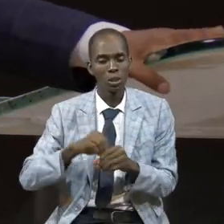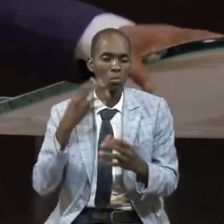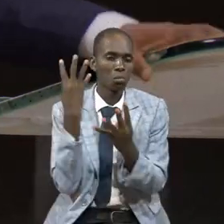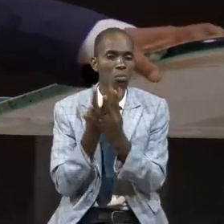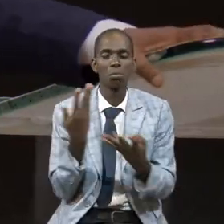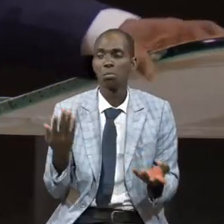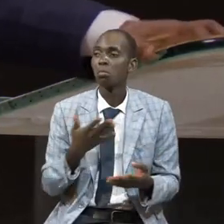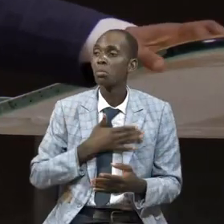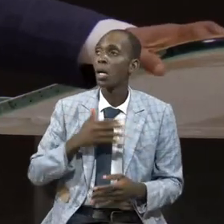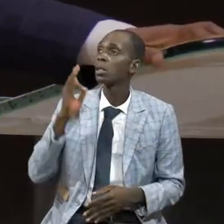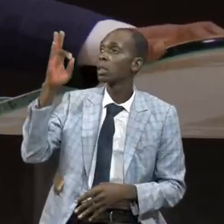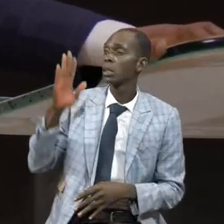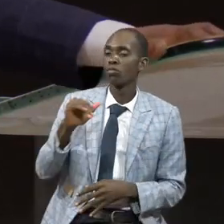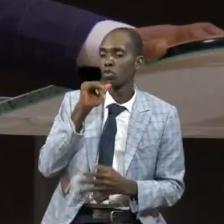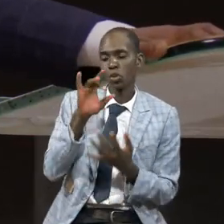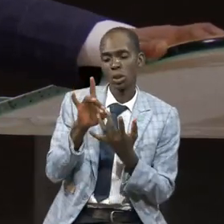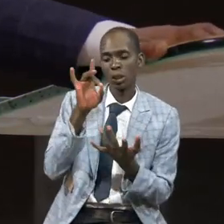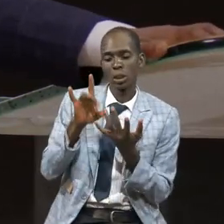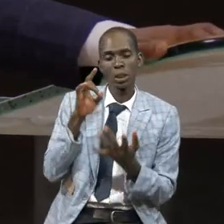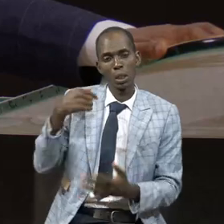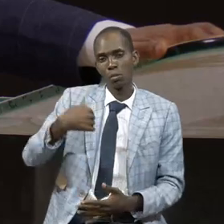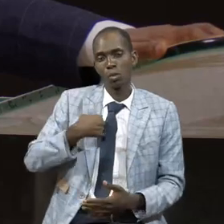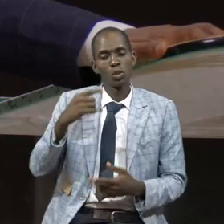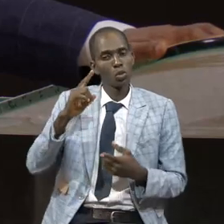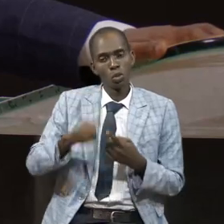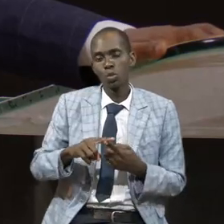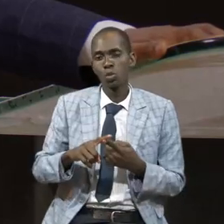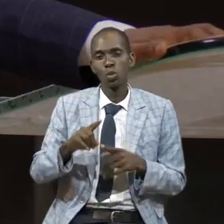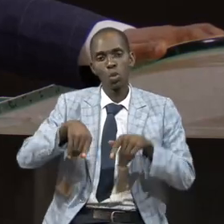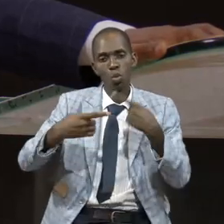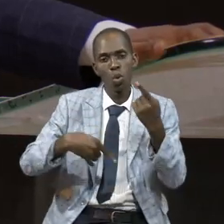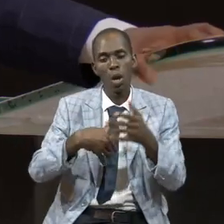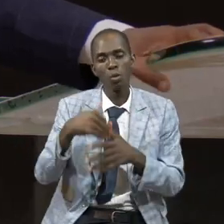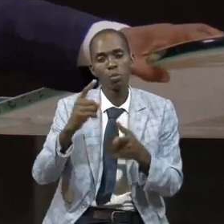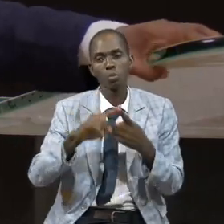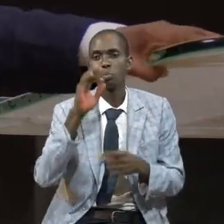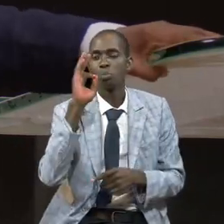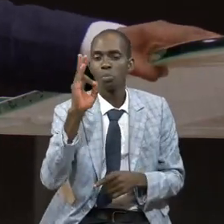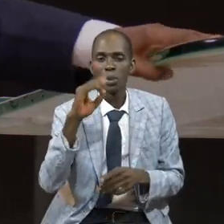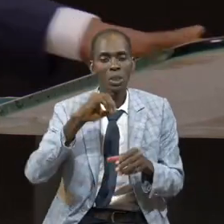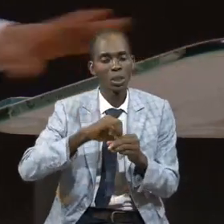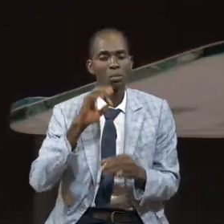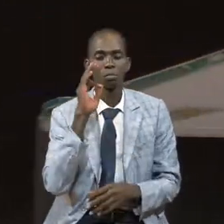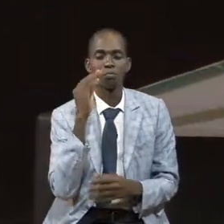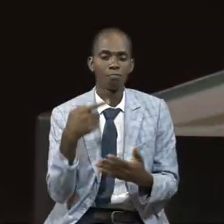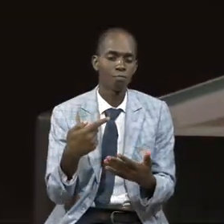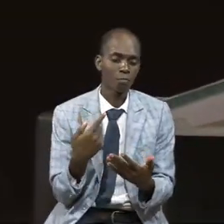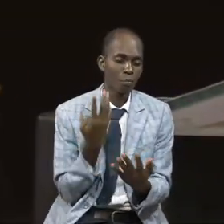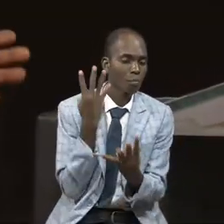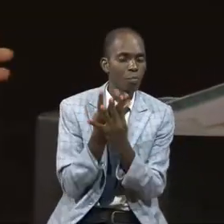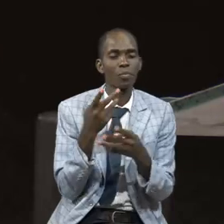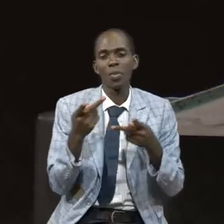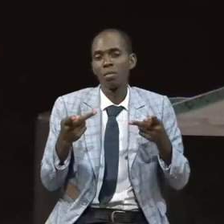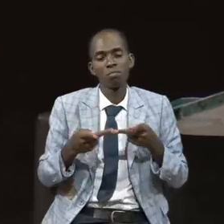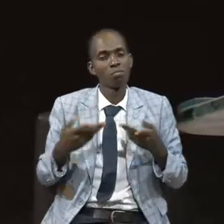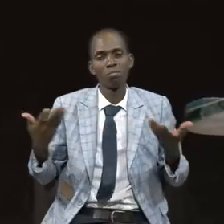de la prison, mais il y a des gens qui sont sélectionnés pour faire cela. Vous savez que la personne est là en prison tout seul. Mais si vous êtes